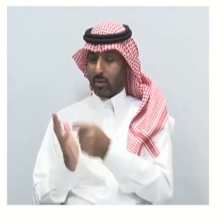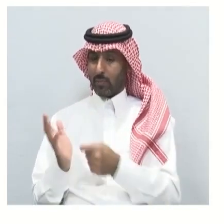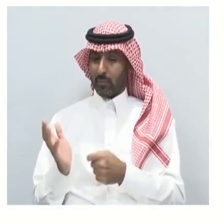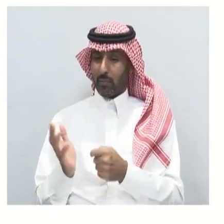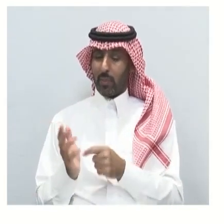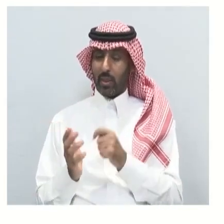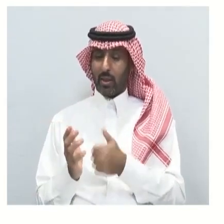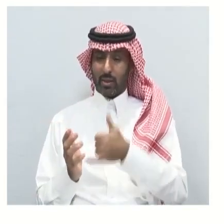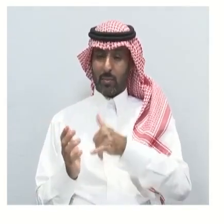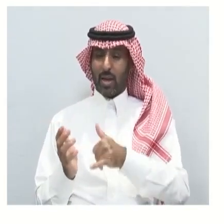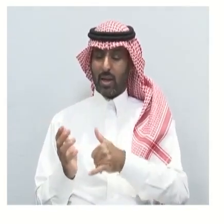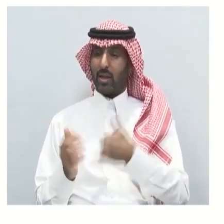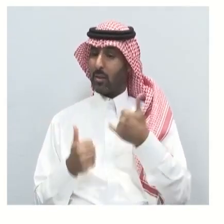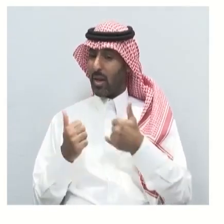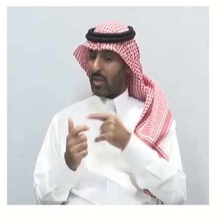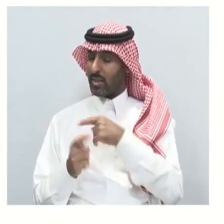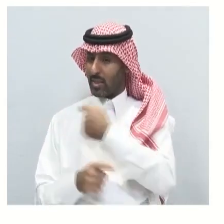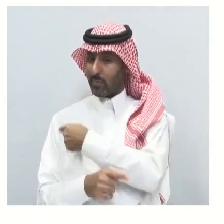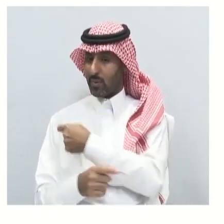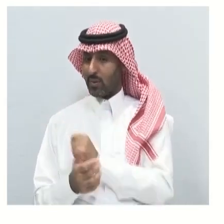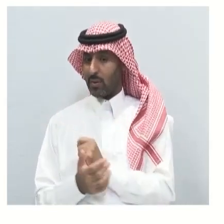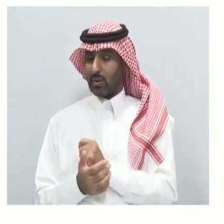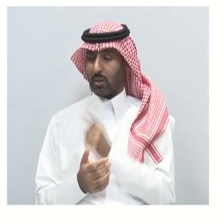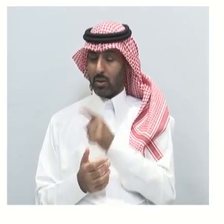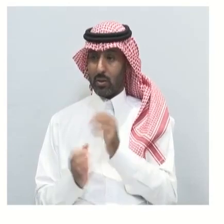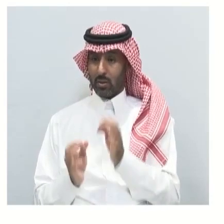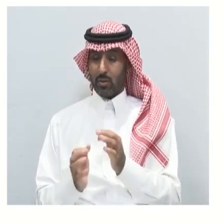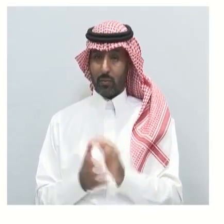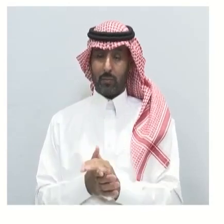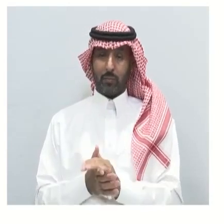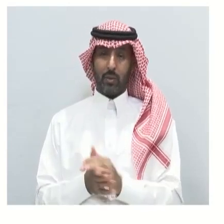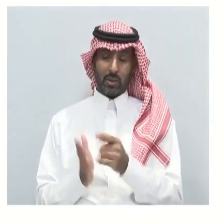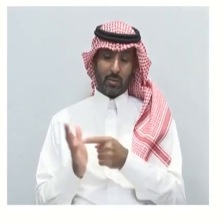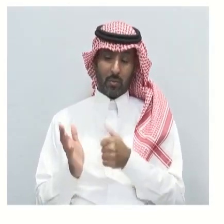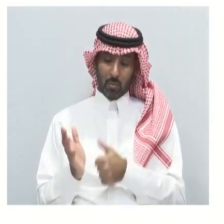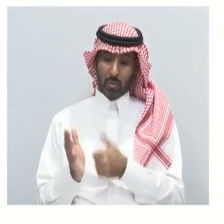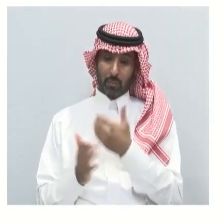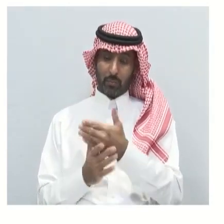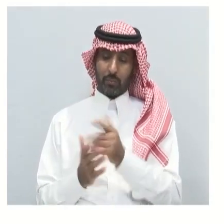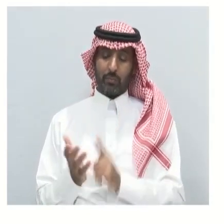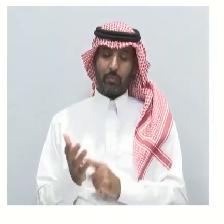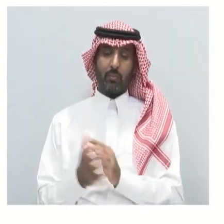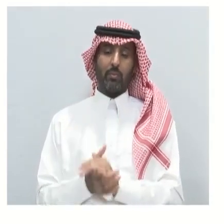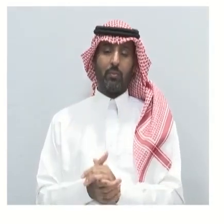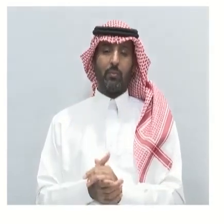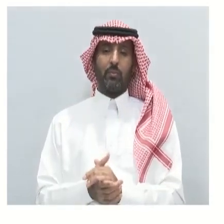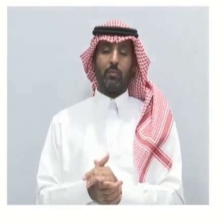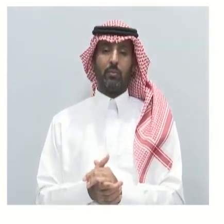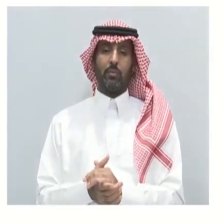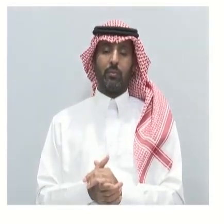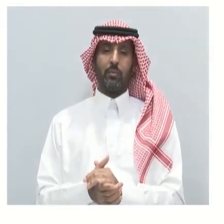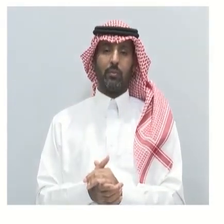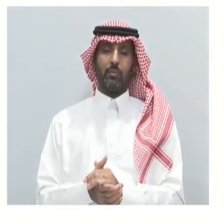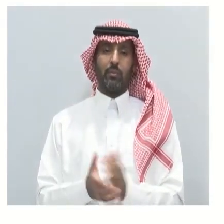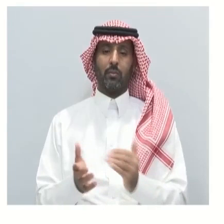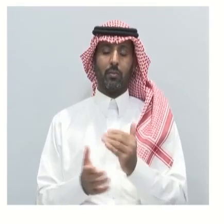يسمى بالاختبار التجريبي وتحكيم الاستبانه من ذور الخبره واخيرا تحديد مدى مصداقيه الاستبانه وثباتها